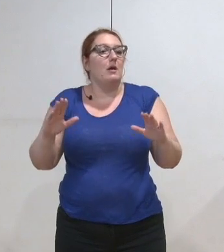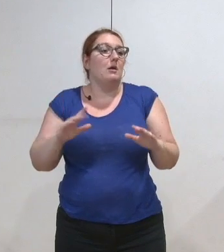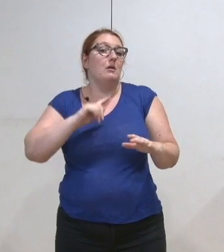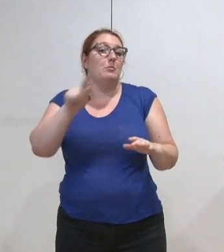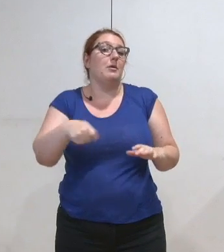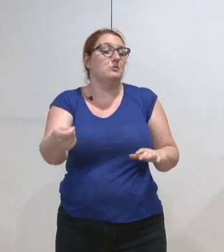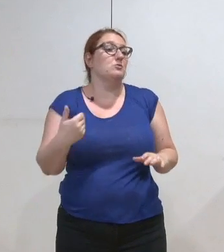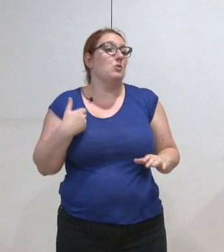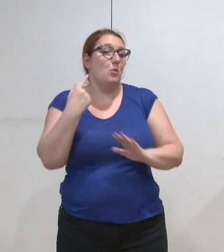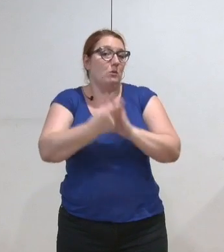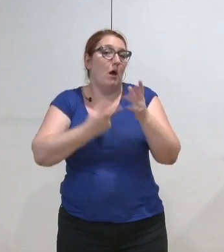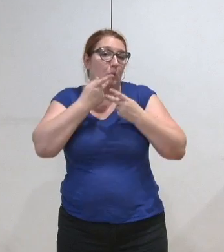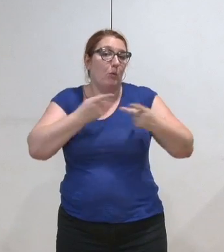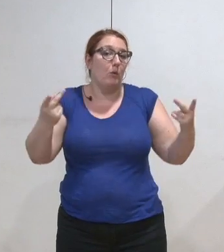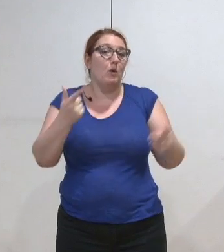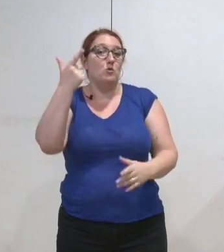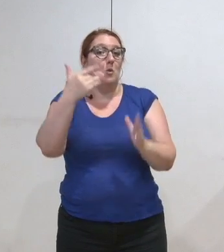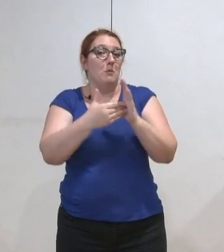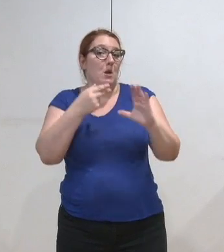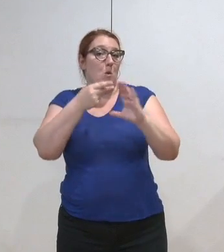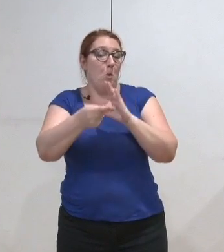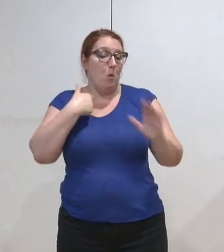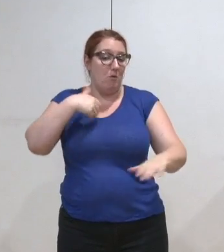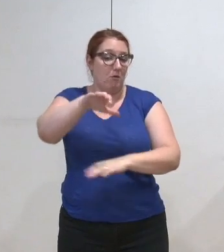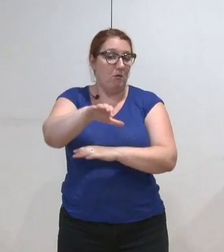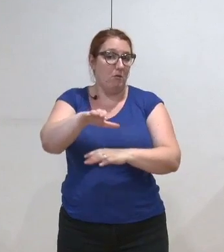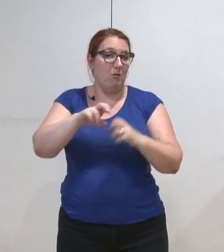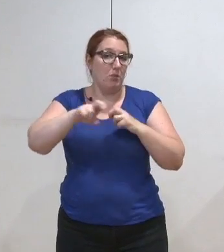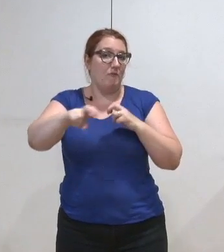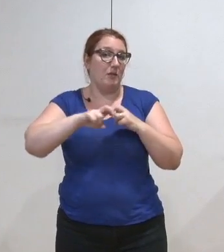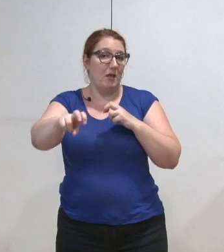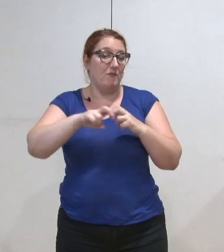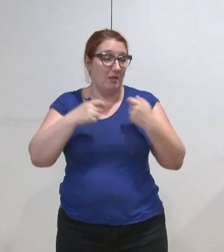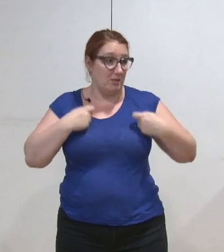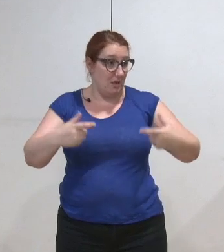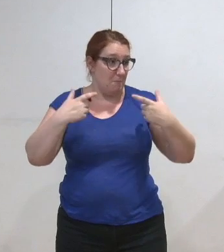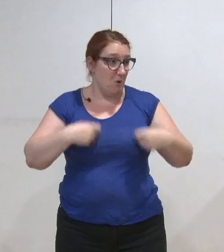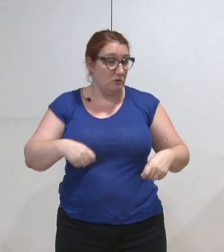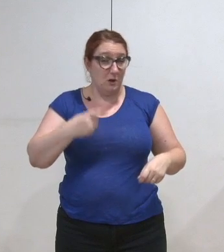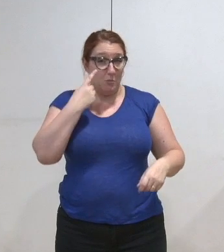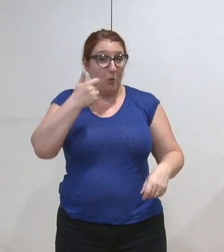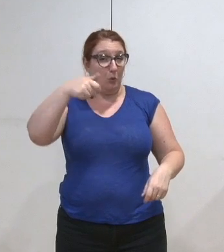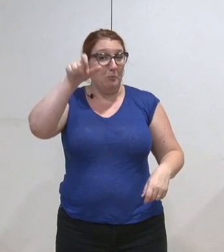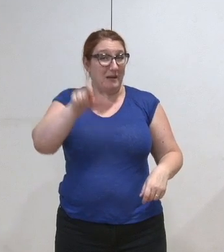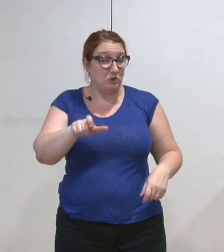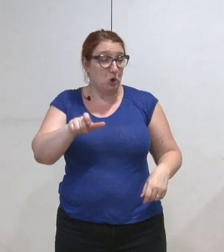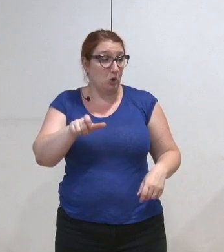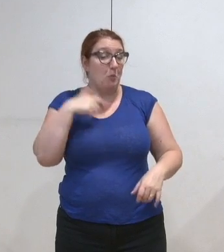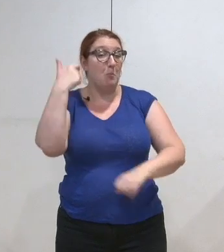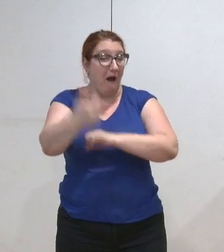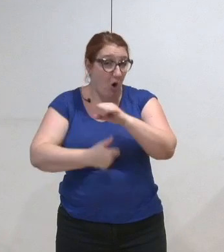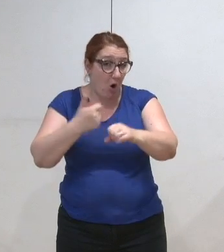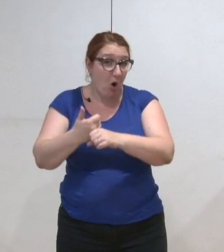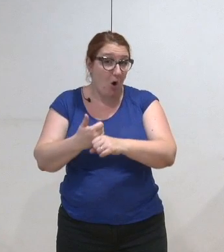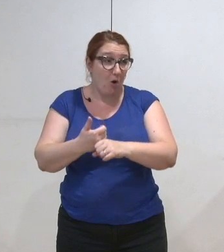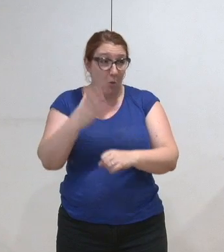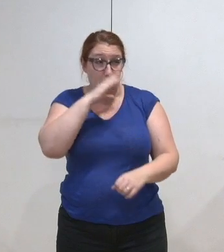engager plus de 2000 € de dépenses de navette par personne usagé par il faut que nous